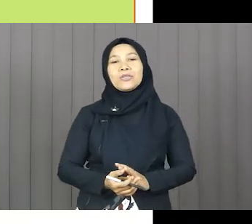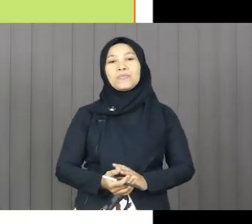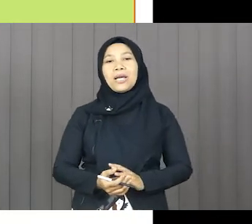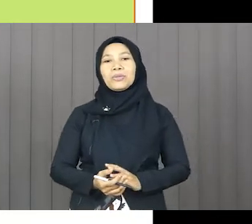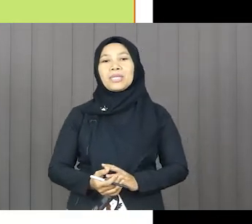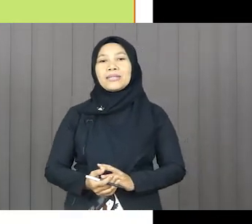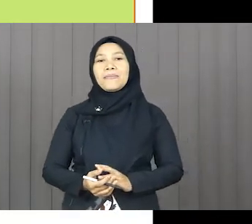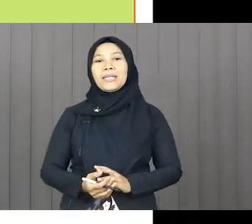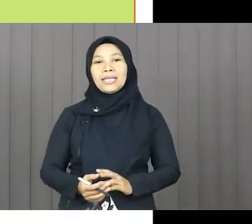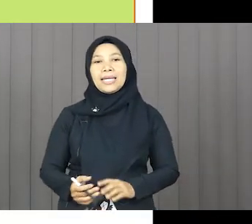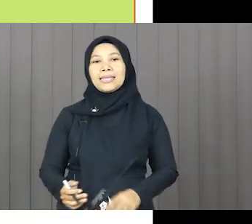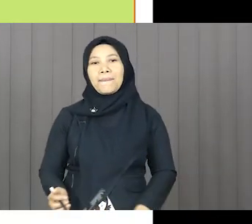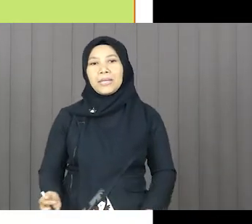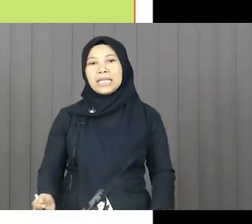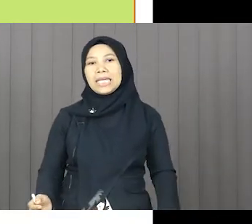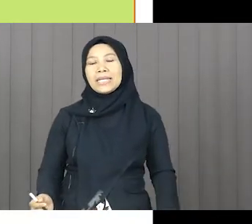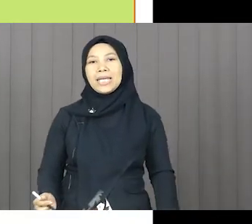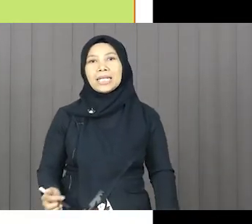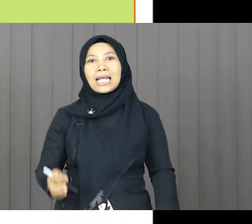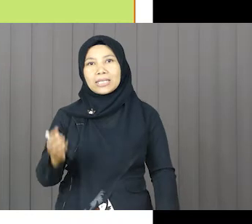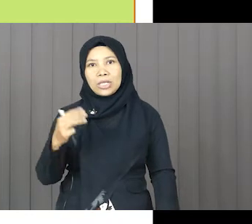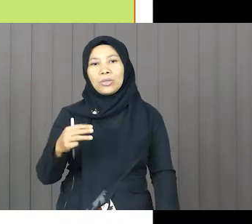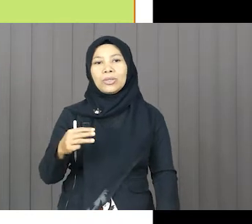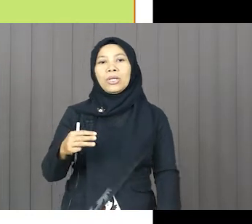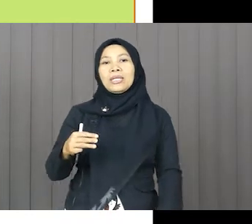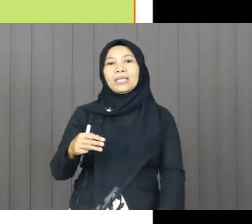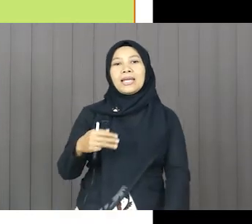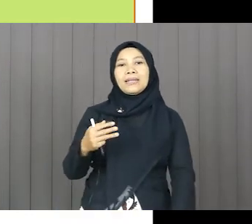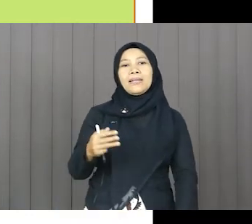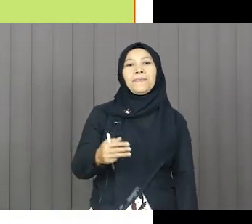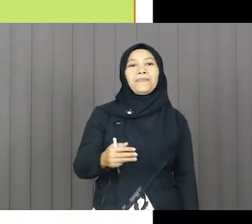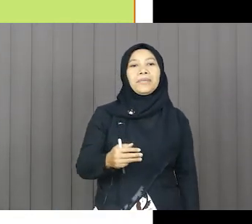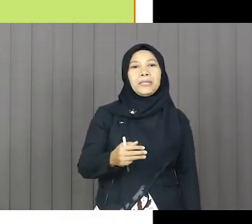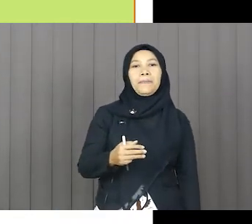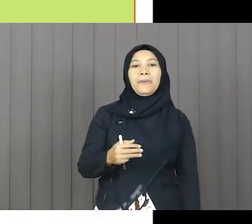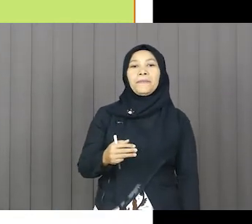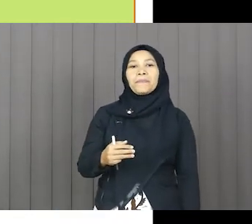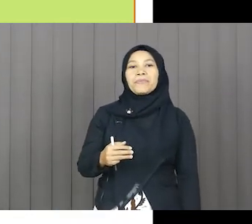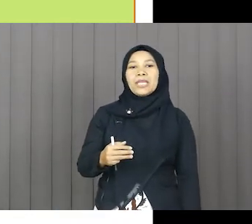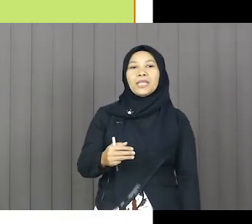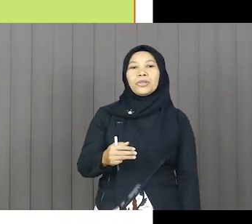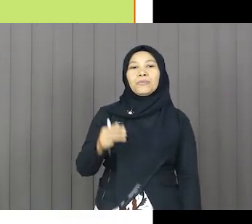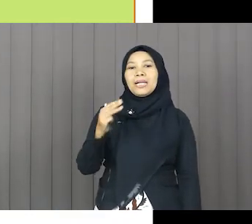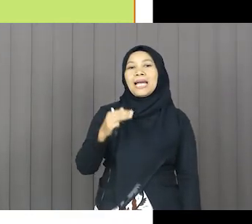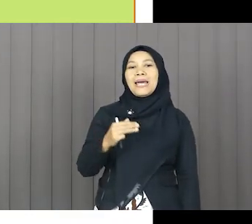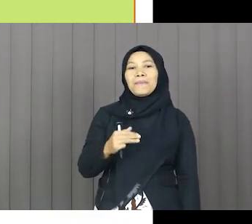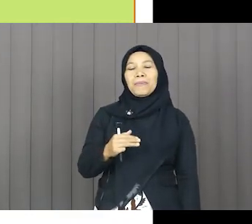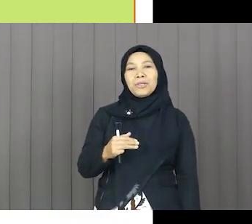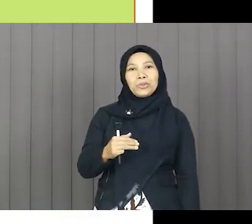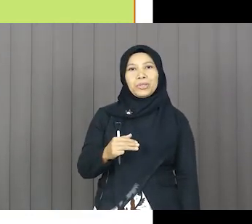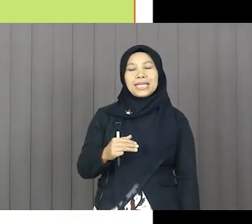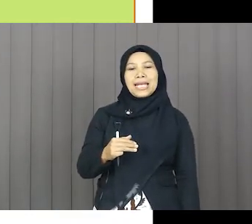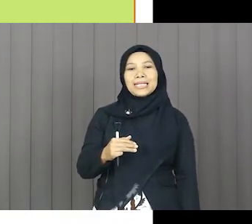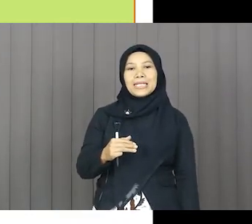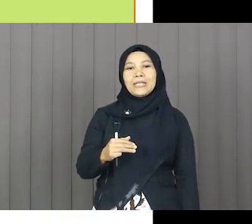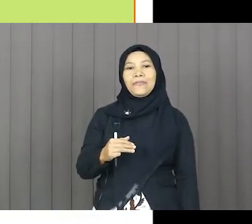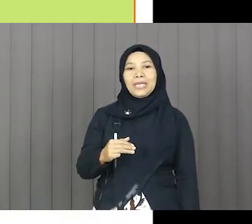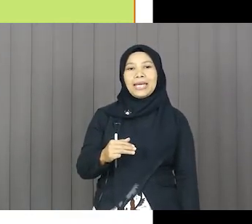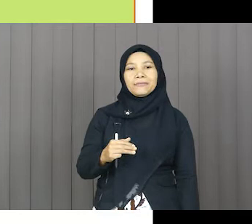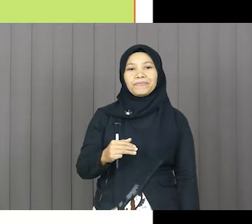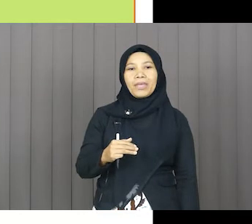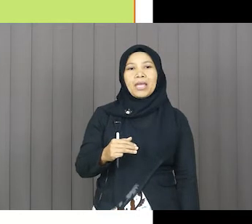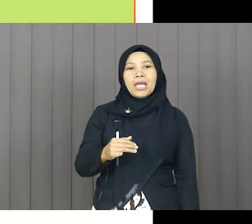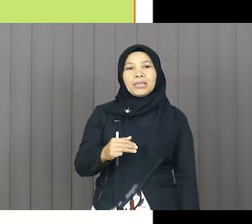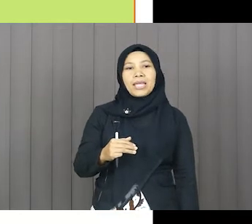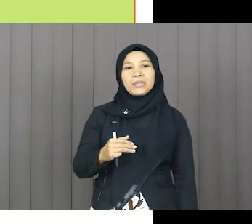dari jumlah utangnya meningkat, tapi dilihat dari rasio terhadap PDB itu mengalami penurunan yang